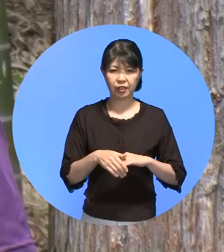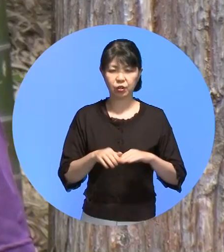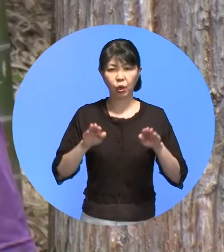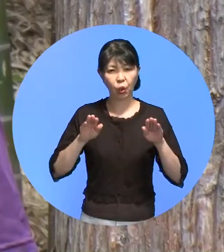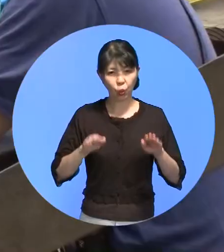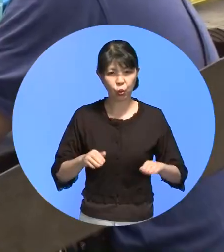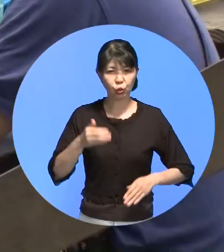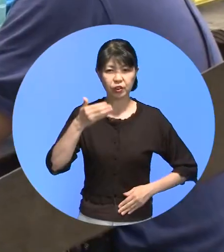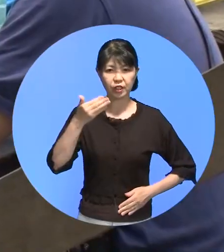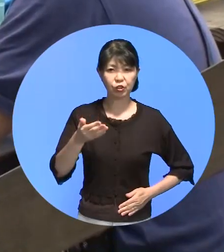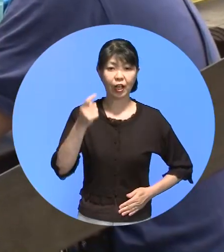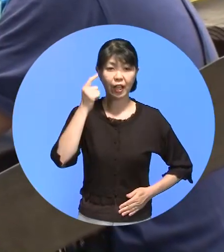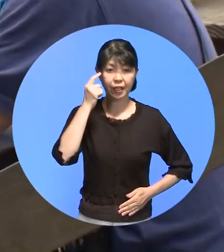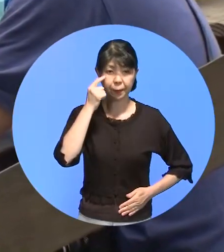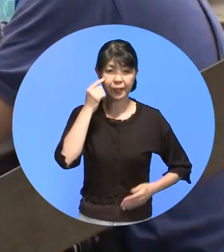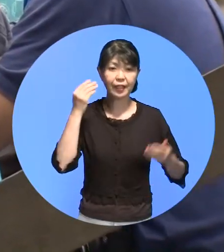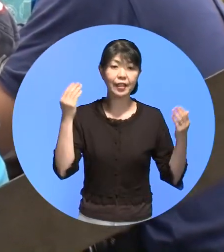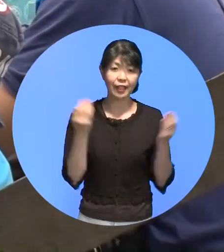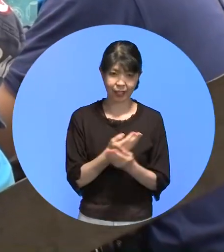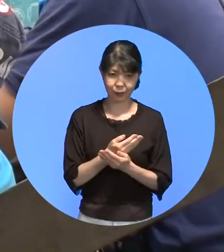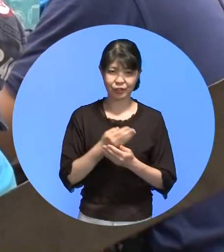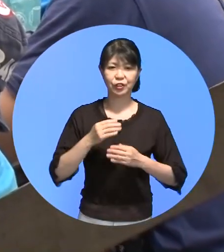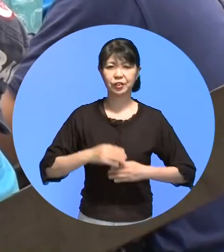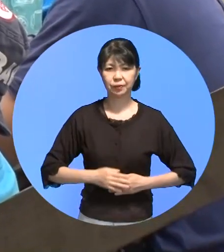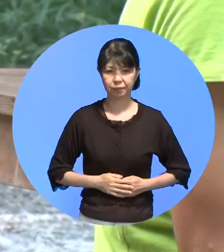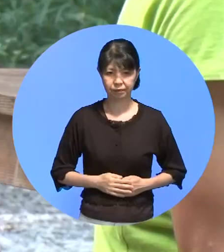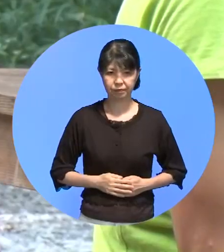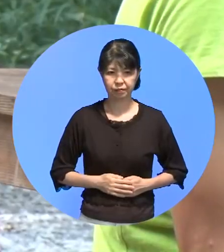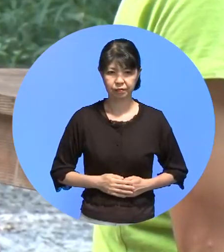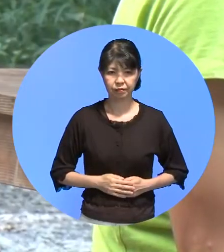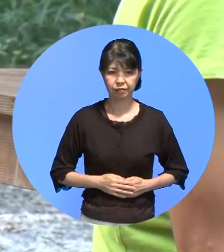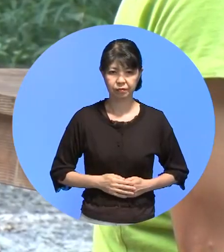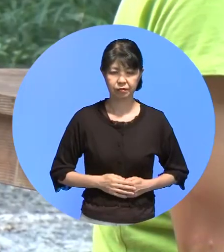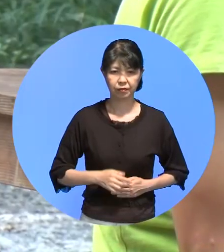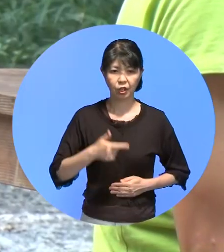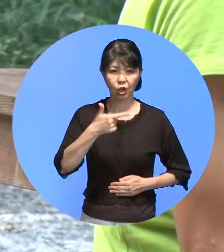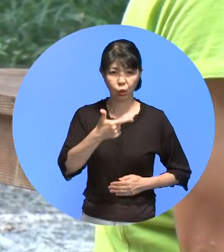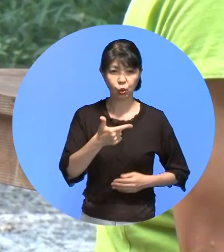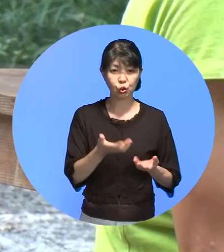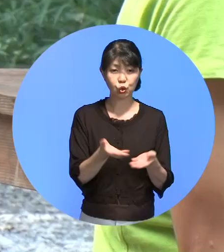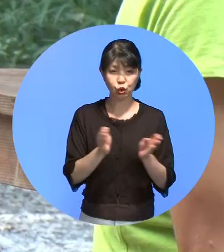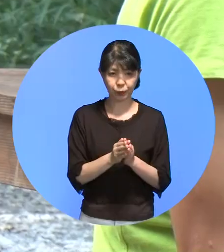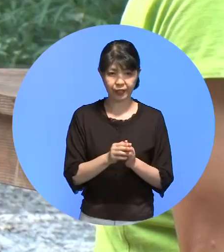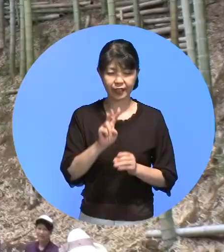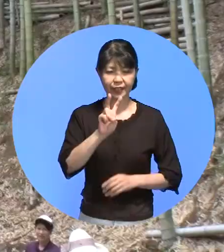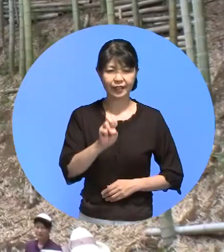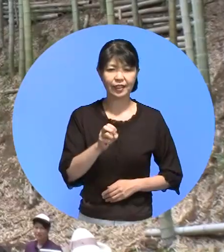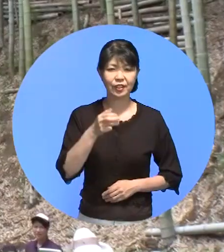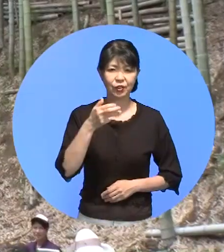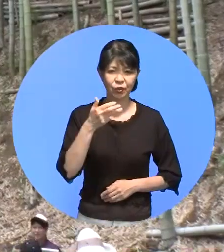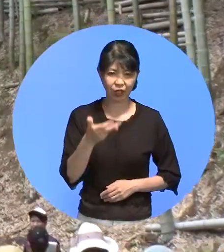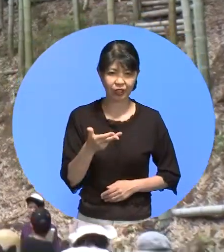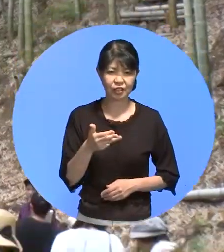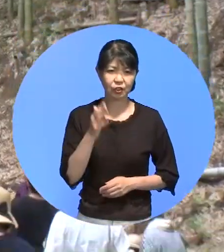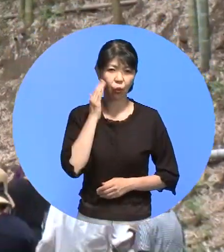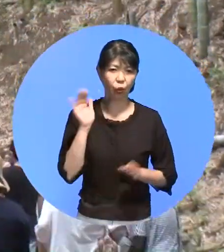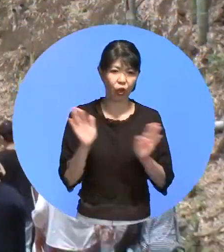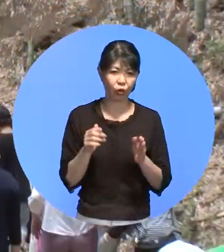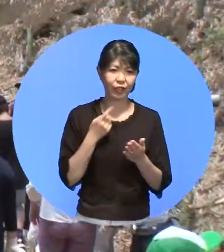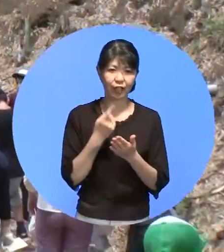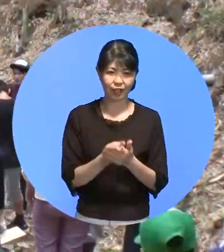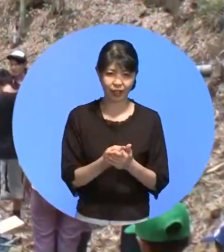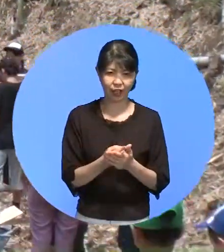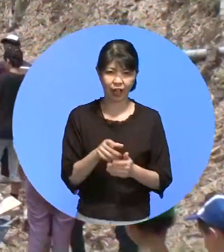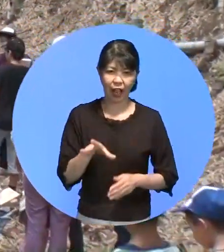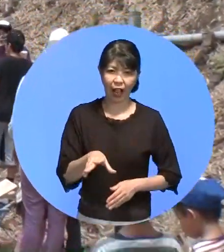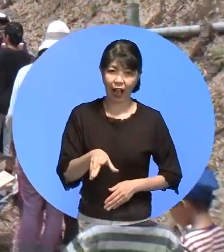されたもので、今回で9回目になります。この日は6組28名の親子が参加。